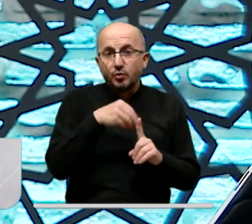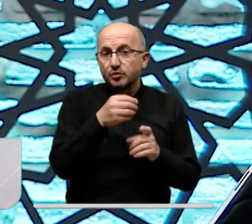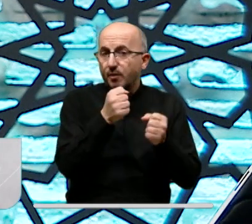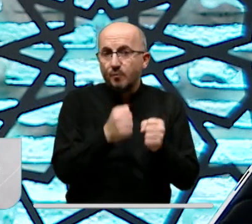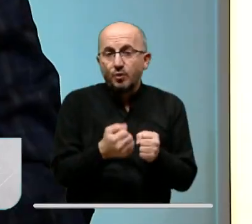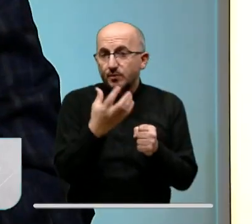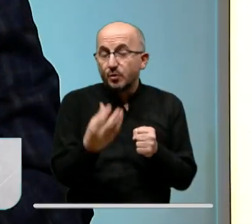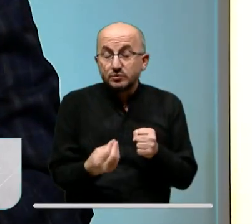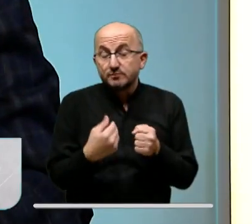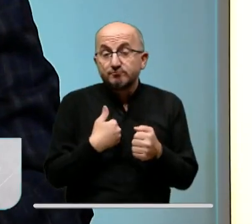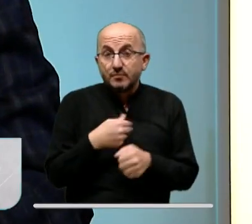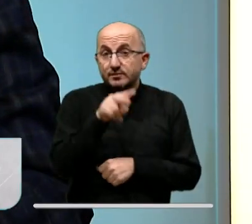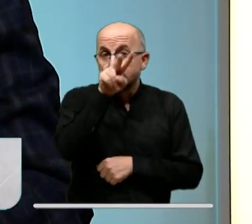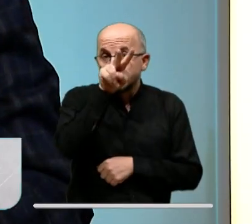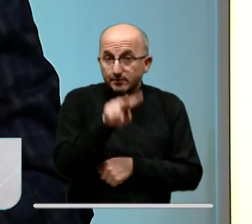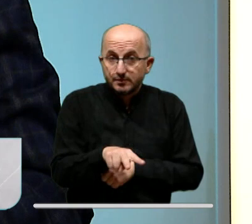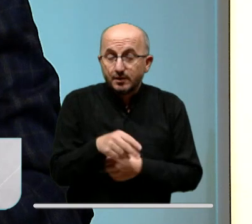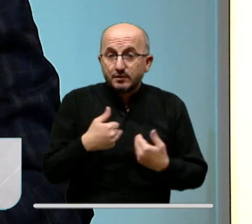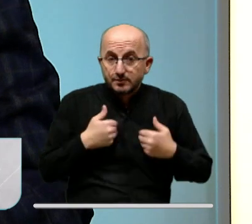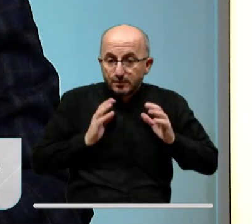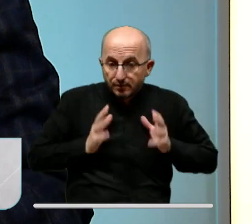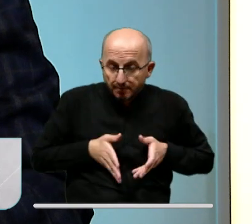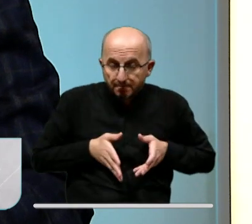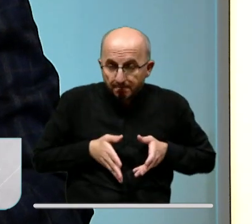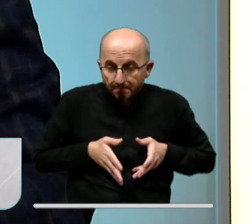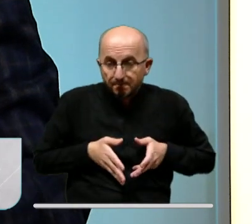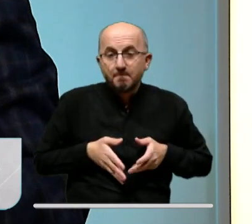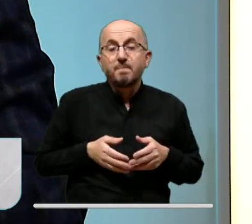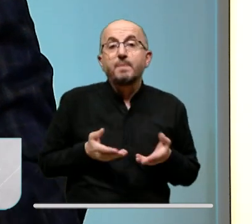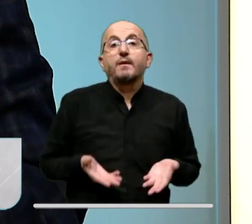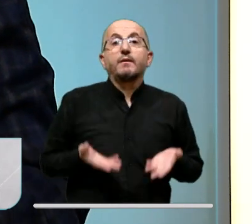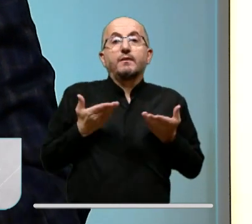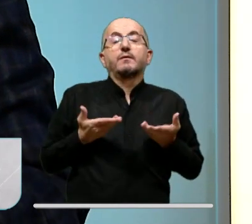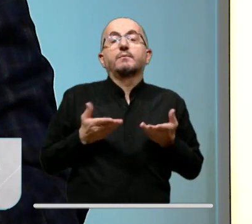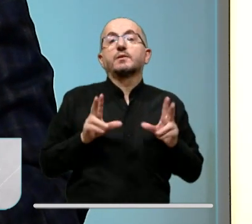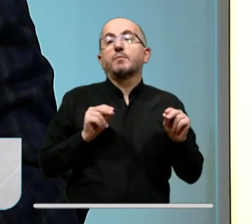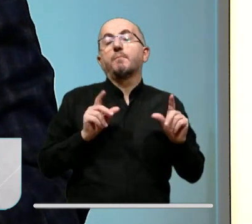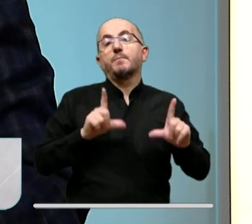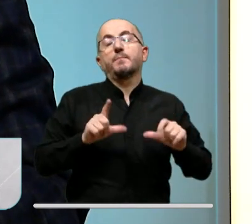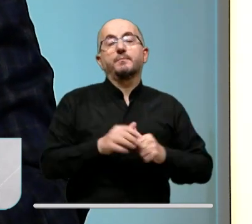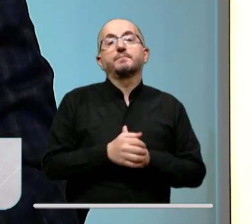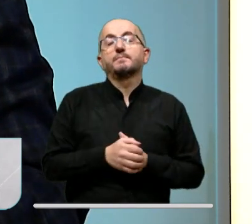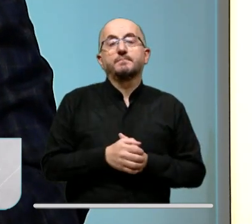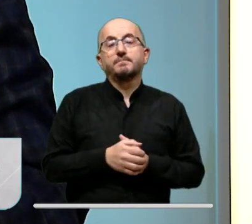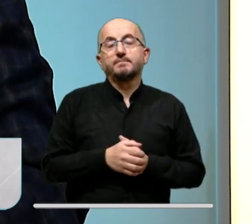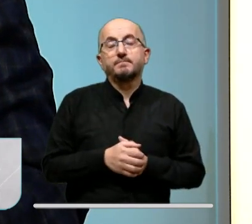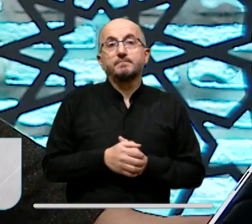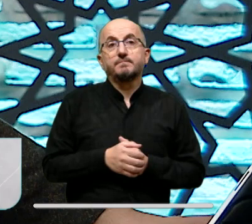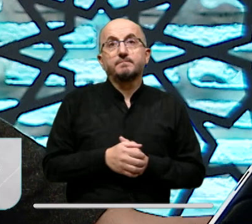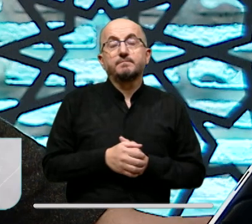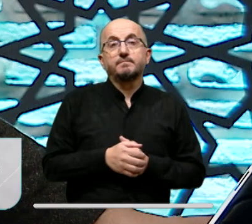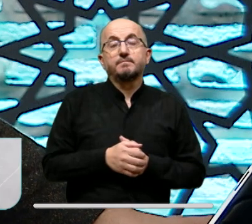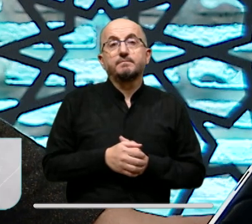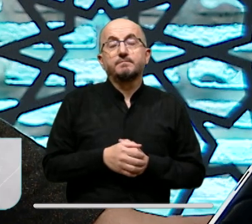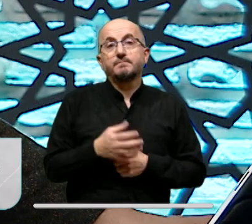önemli değil ben iki rekat kıldığım göre Eee ayağa kalkıp onu tamamlar eğer